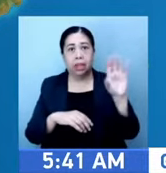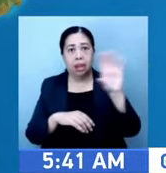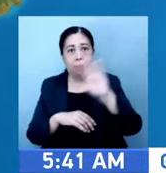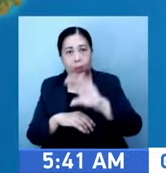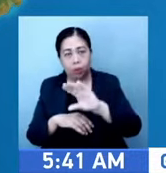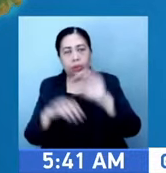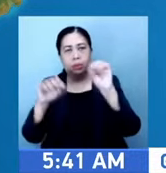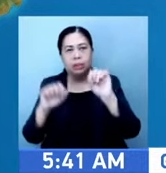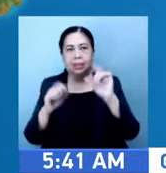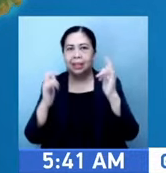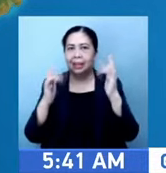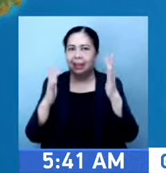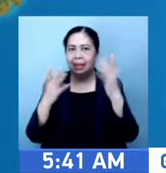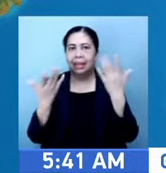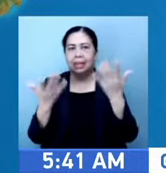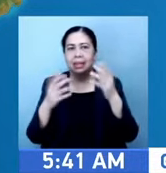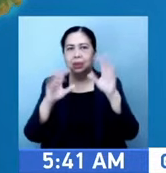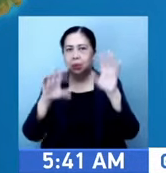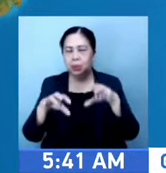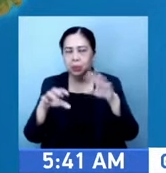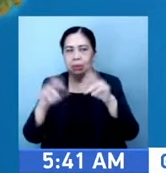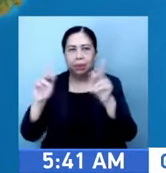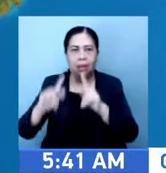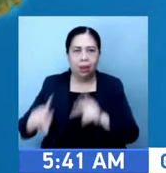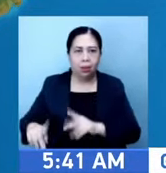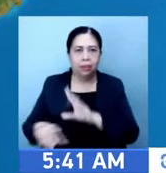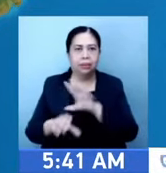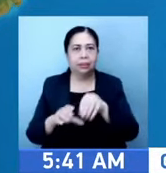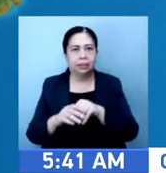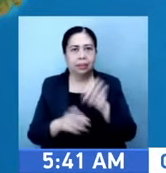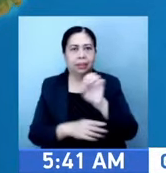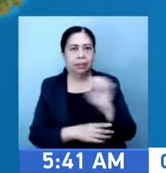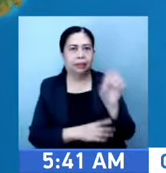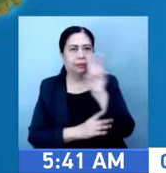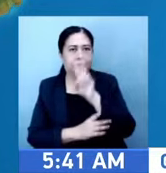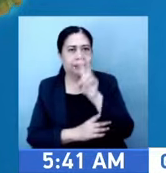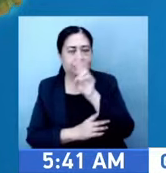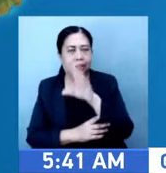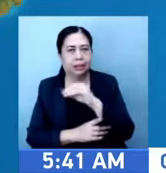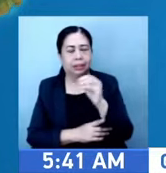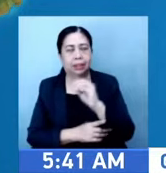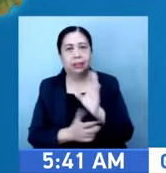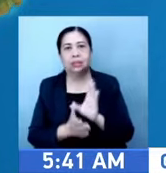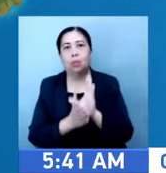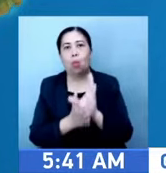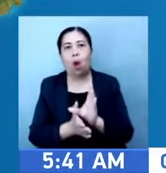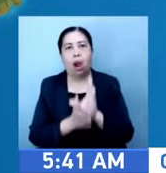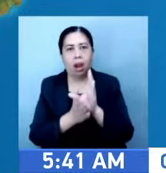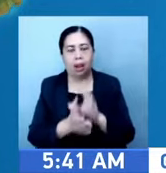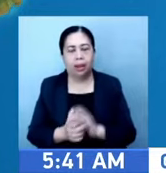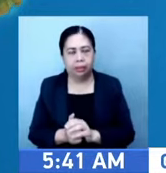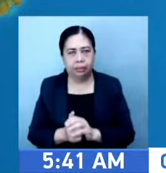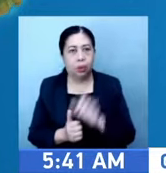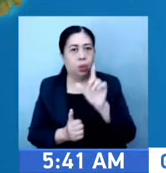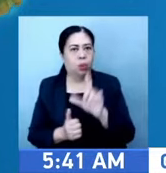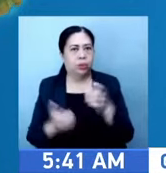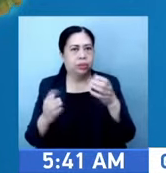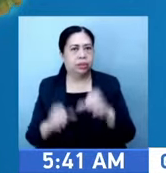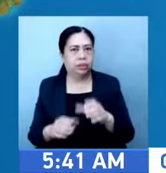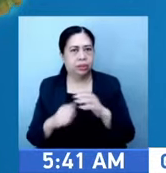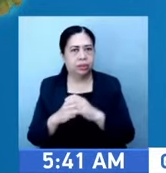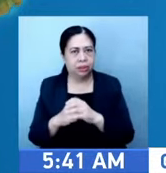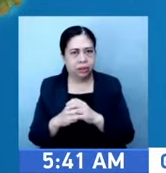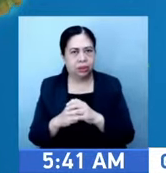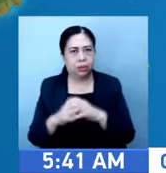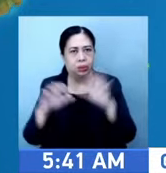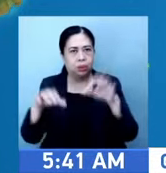moderate rain sa ilang panig ng Palawan, kasama dyan ang Eastern Visayas at ng Zamboanga Peninsula. Mababa rin po ang chance na sa Metro Manila ngayong